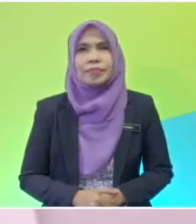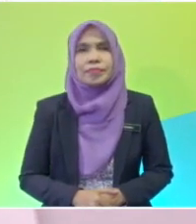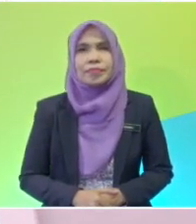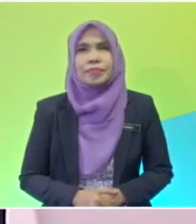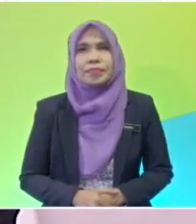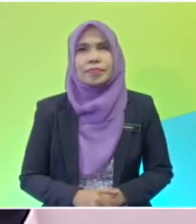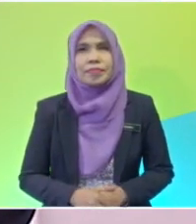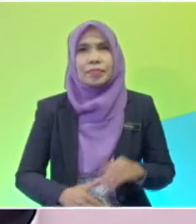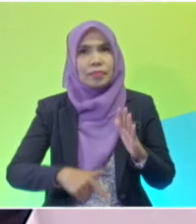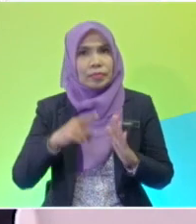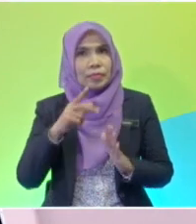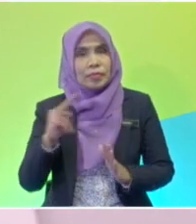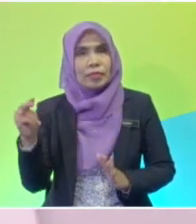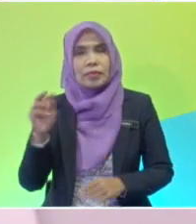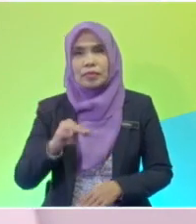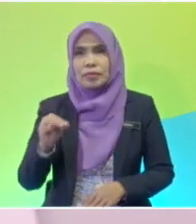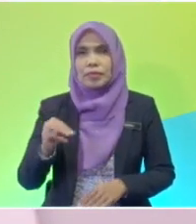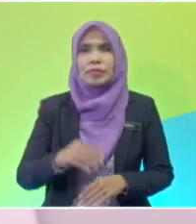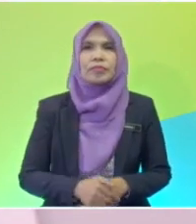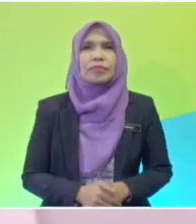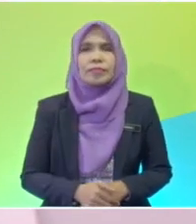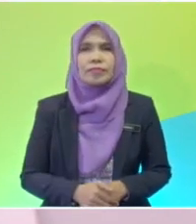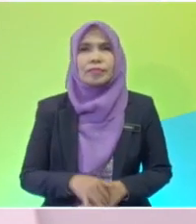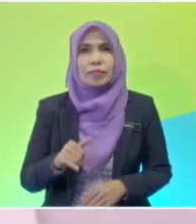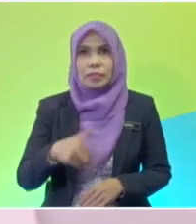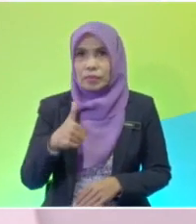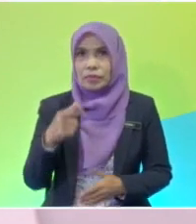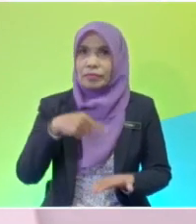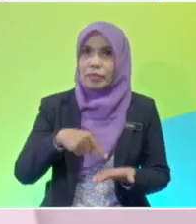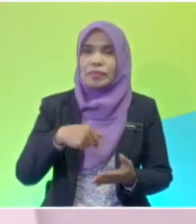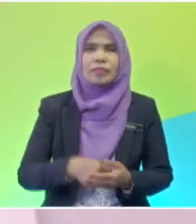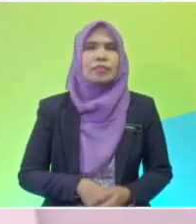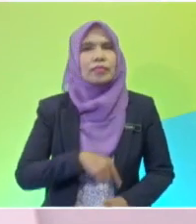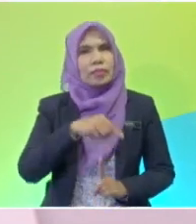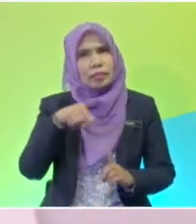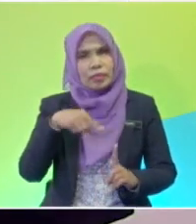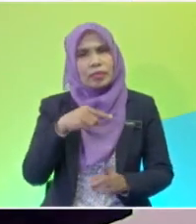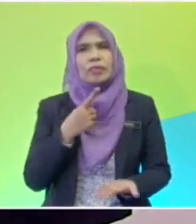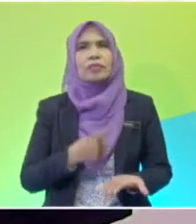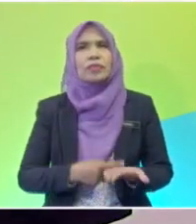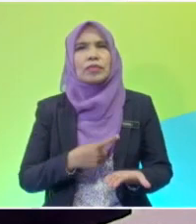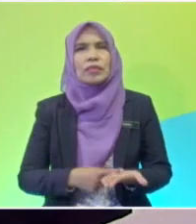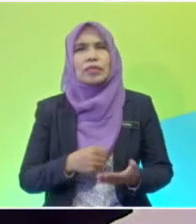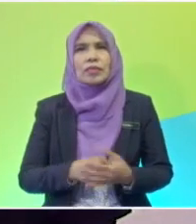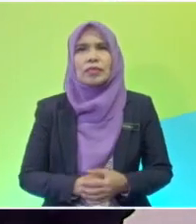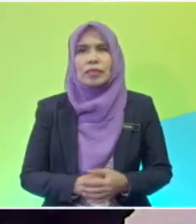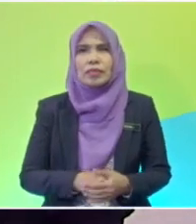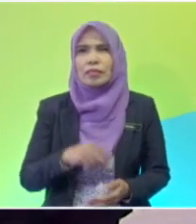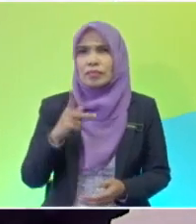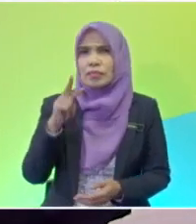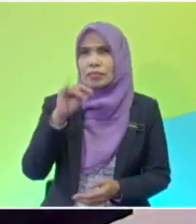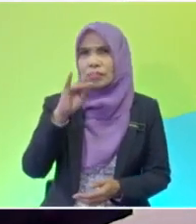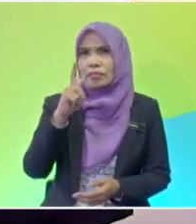belajar-belajar yang mempunyai eee foundati bagus ini tapi bila kita pincang pada kritik ini kenapa dibincangkan kepada kalian yang negatif